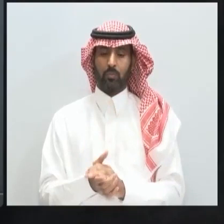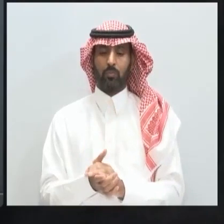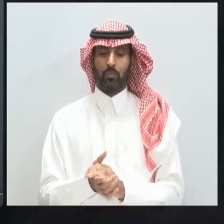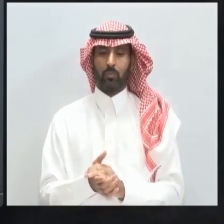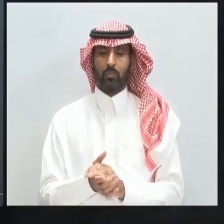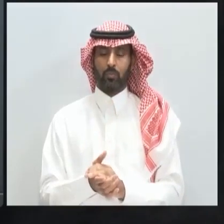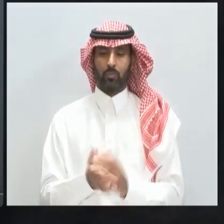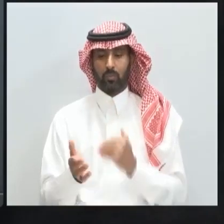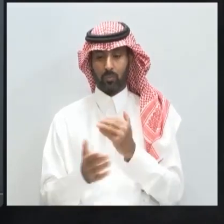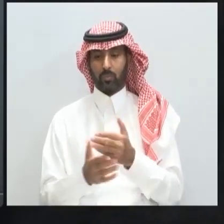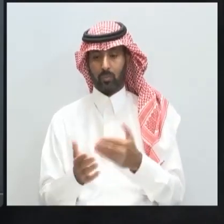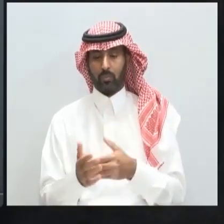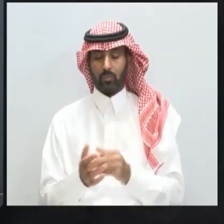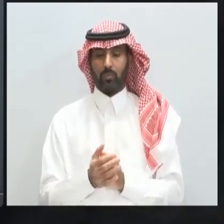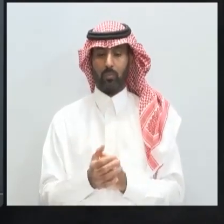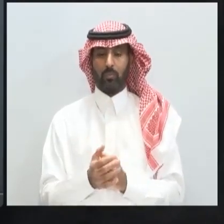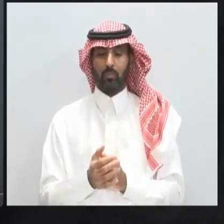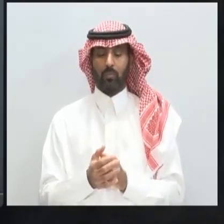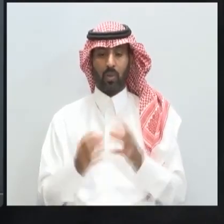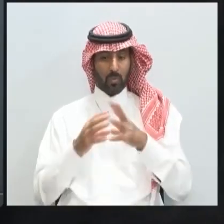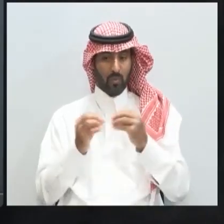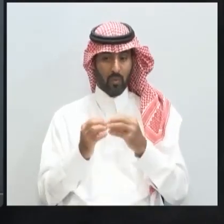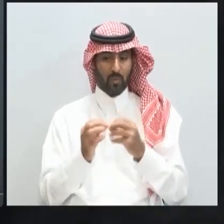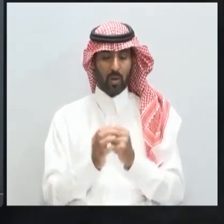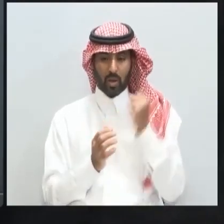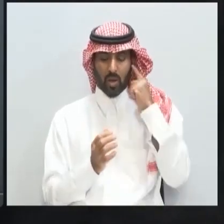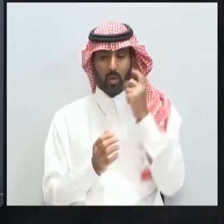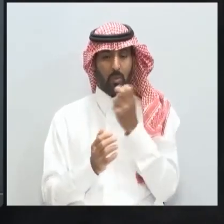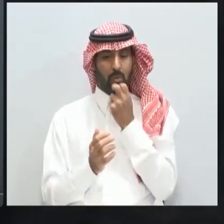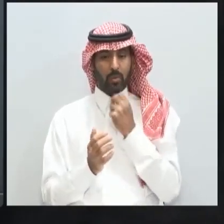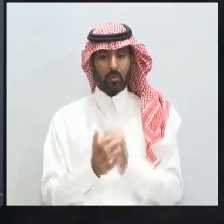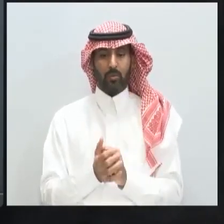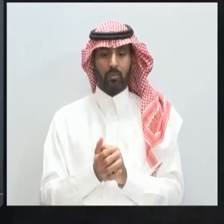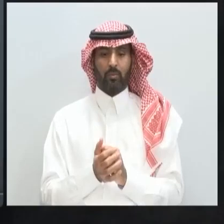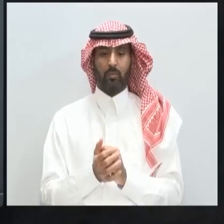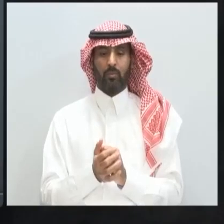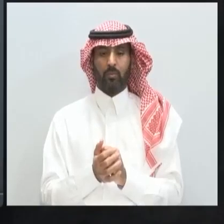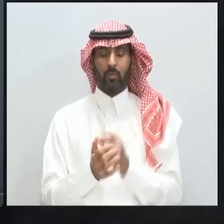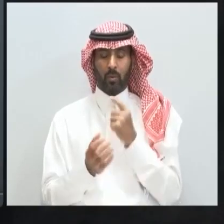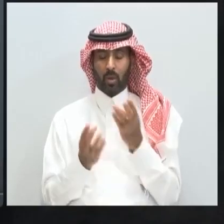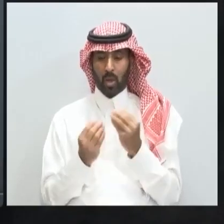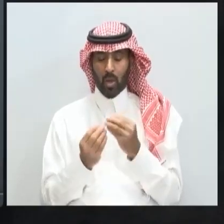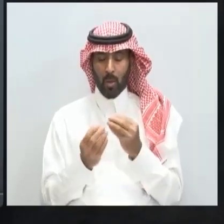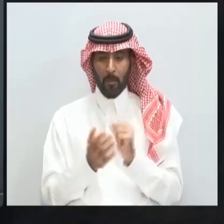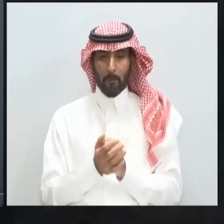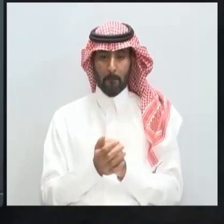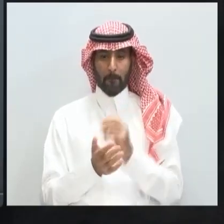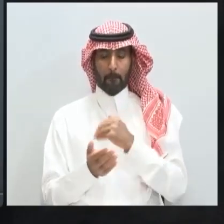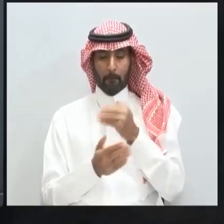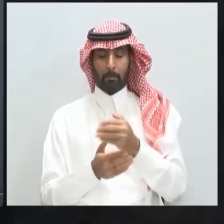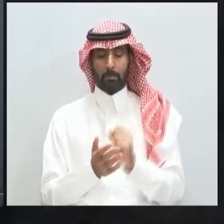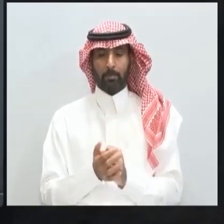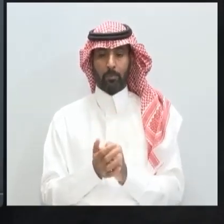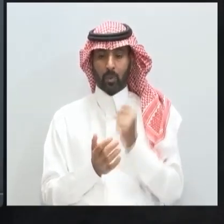في الاخير الى مفهوم هذه الماده الى ما نريد دراسته في